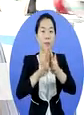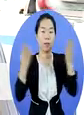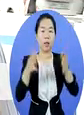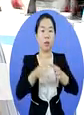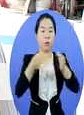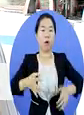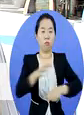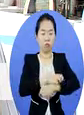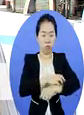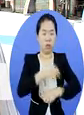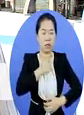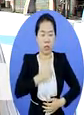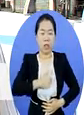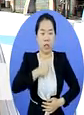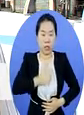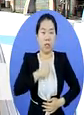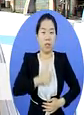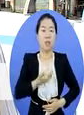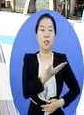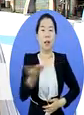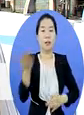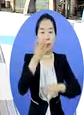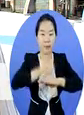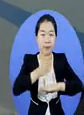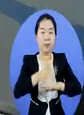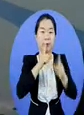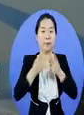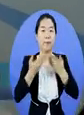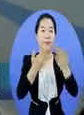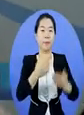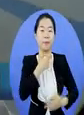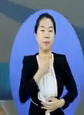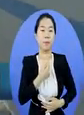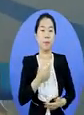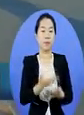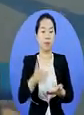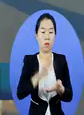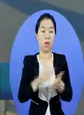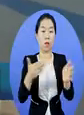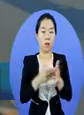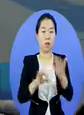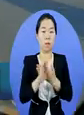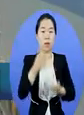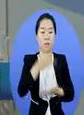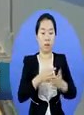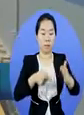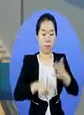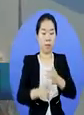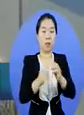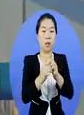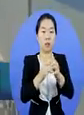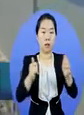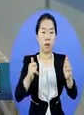그동안 불편을 참아주신 시민 여러분들께도 감사드립니다. 공사가 완성되면 천안 지하차도를 이용하는 보행자